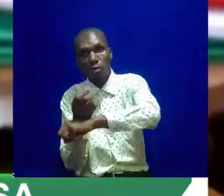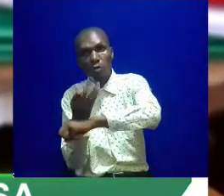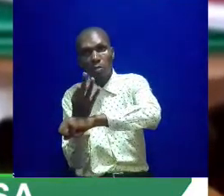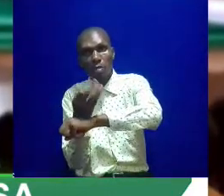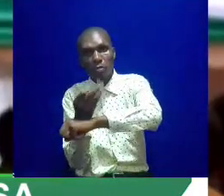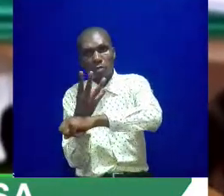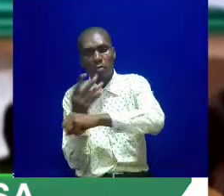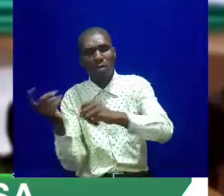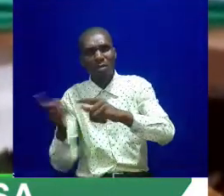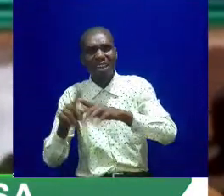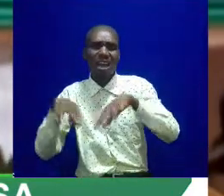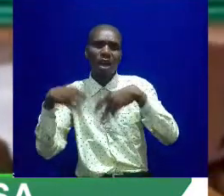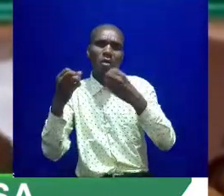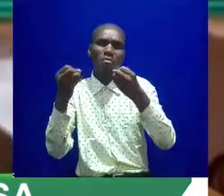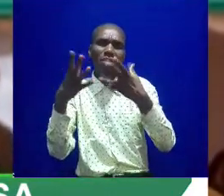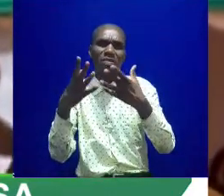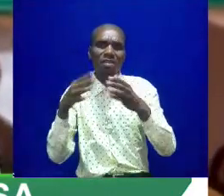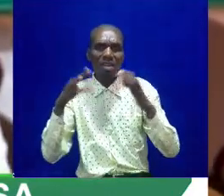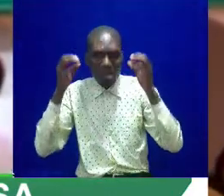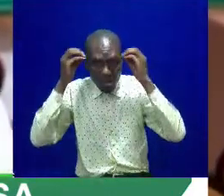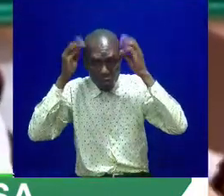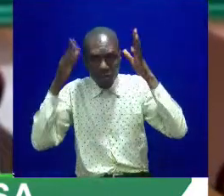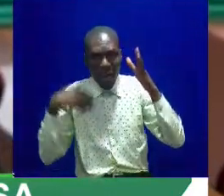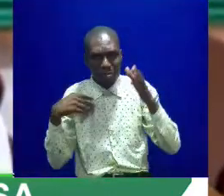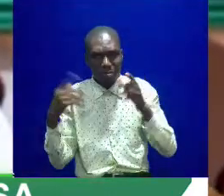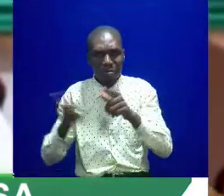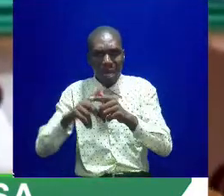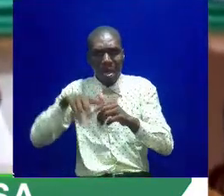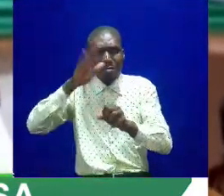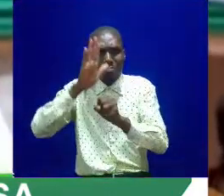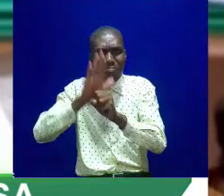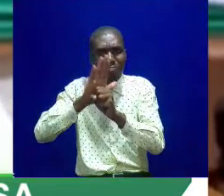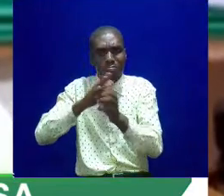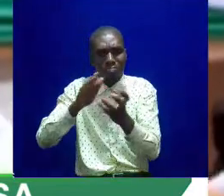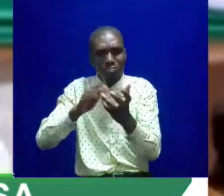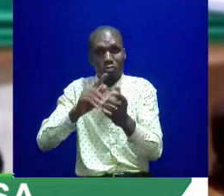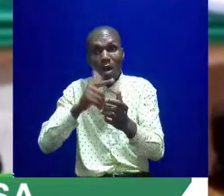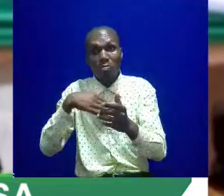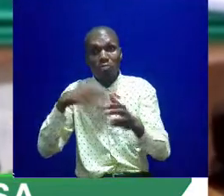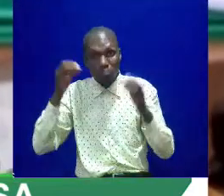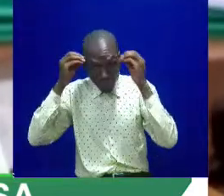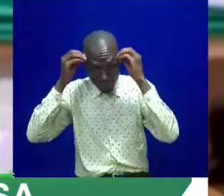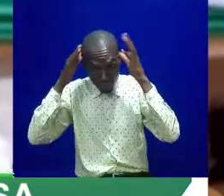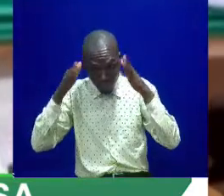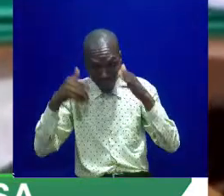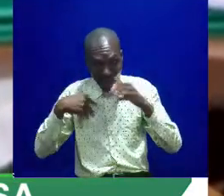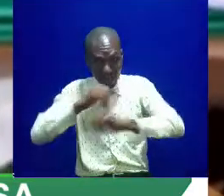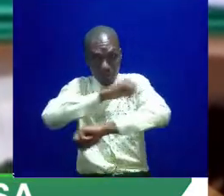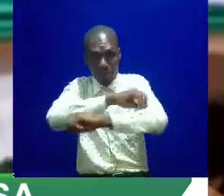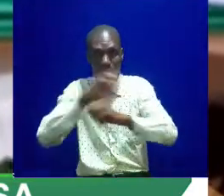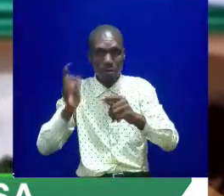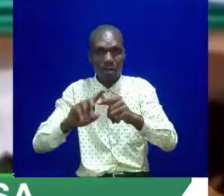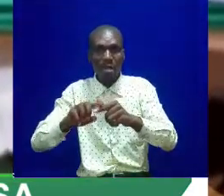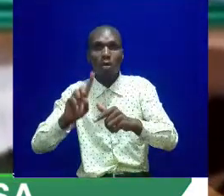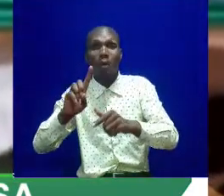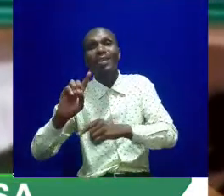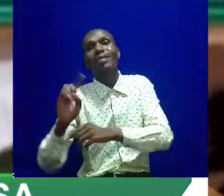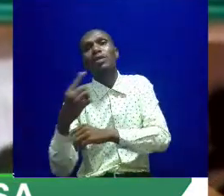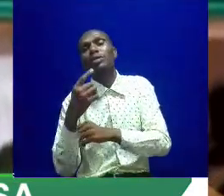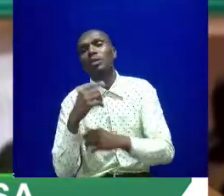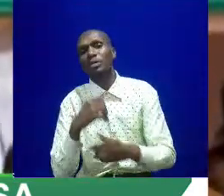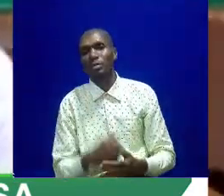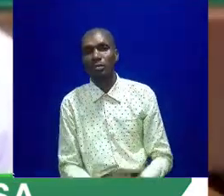Nikamuuliza wewe uko na watoto wangapi? Akaniambia total number of kids wale niko nao kwa shule zote zangu ni only 1000.